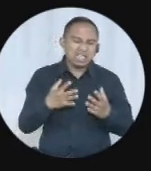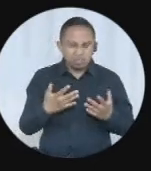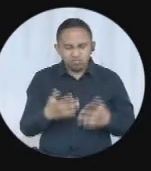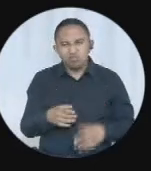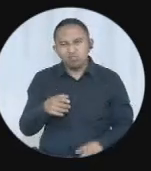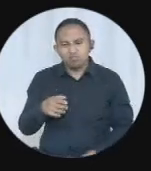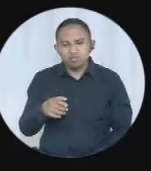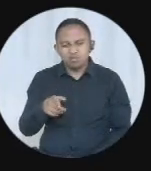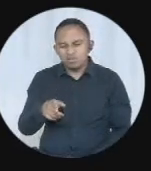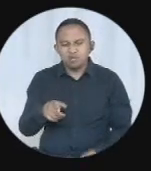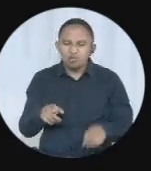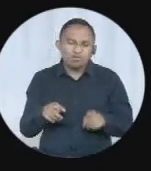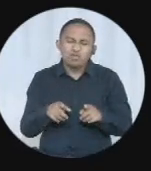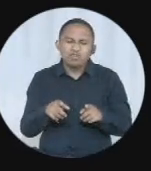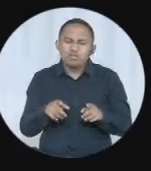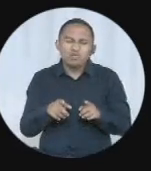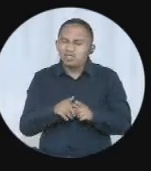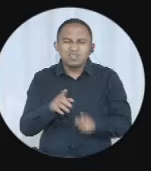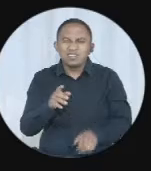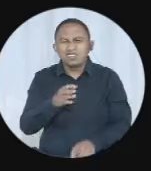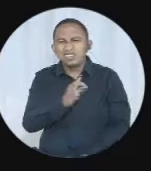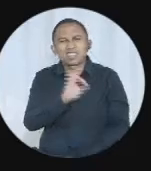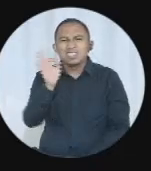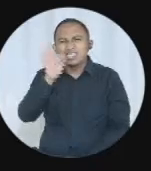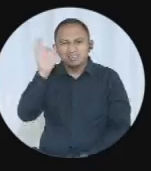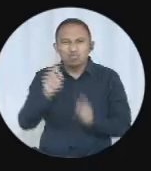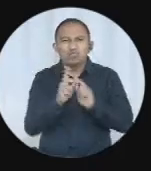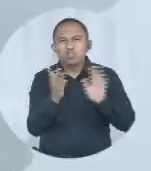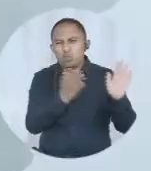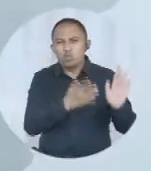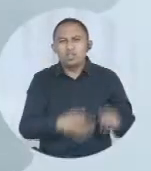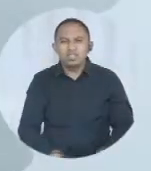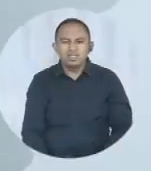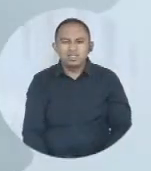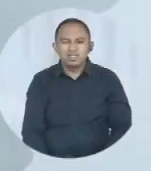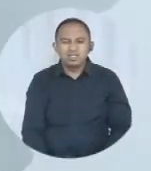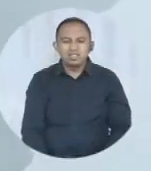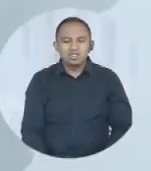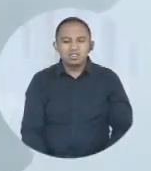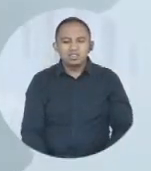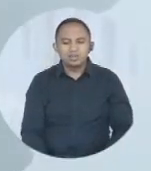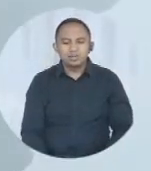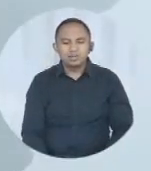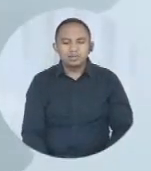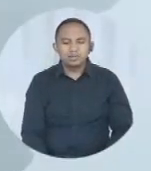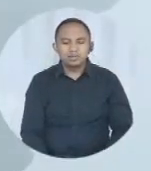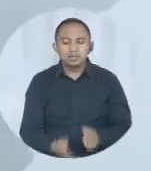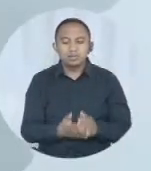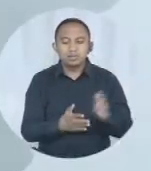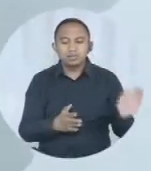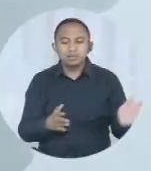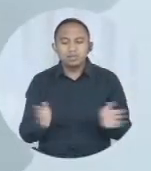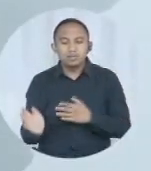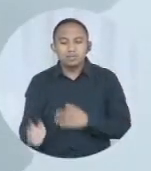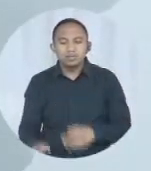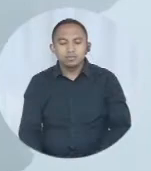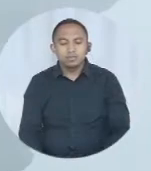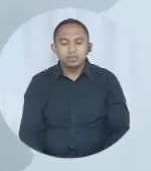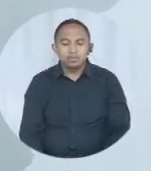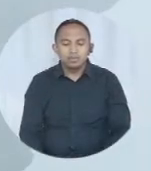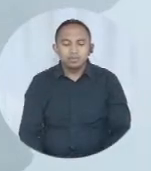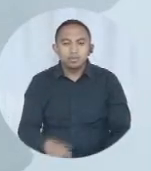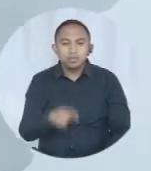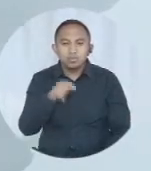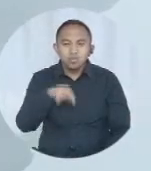tranga dia tsy dia fahita firy loatra moa ny tahaka izao. izay ny sarandroany fa iresaka ny ako ny krizy